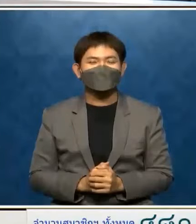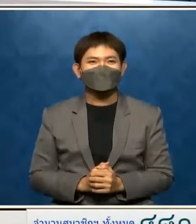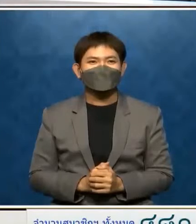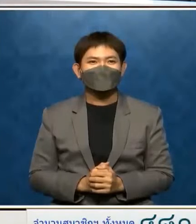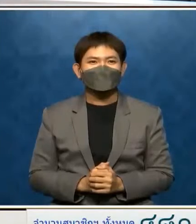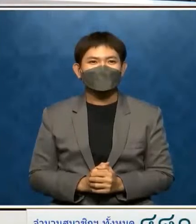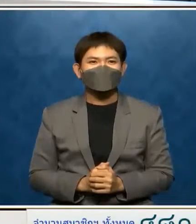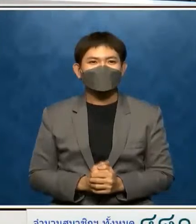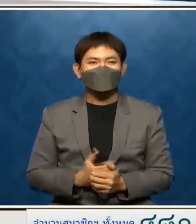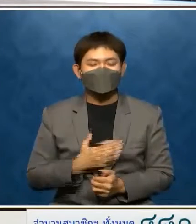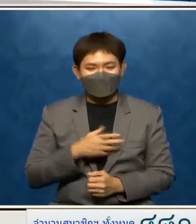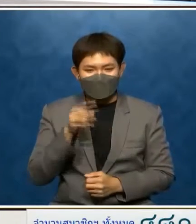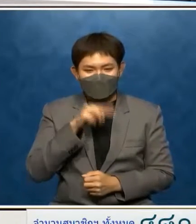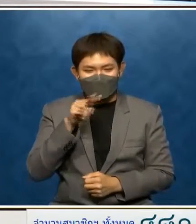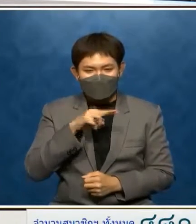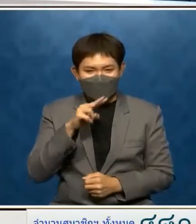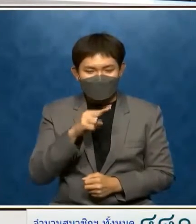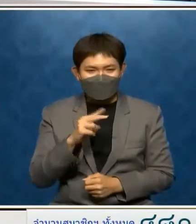ต้องหาสบคุปู